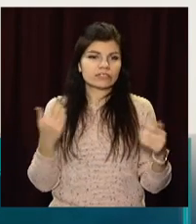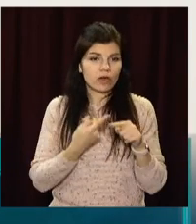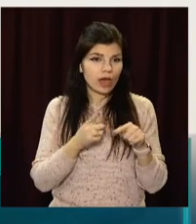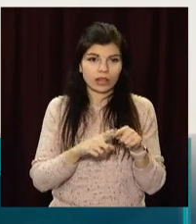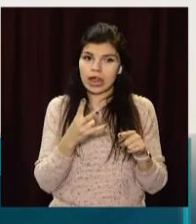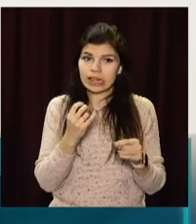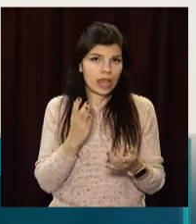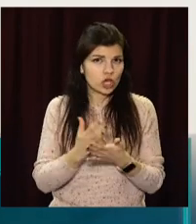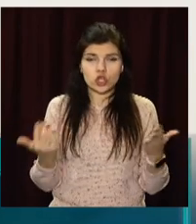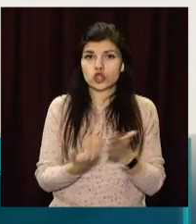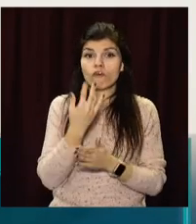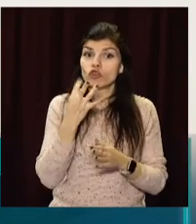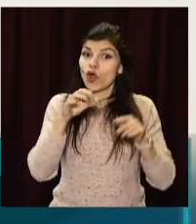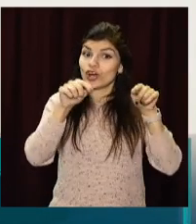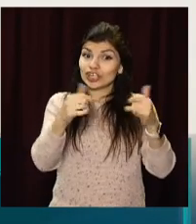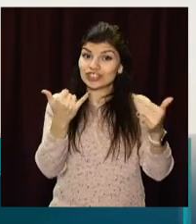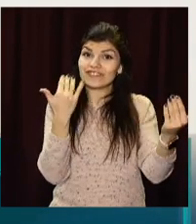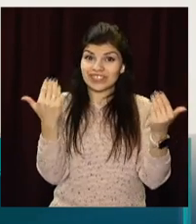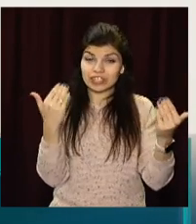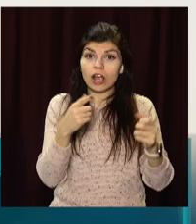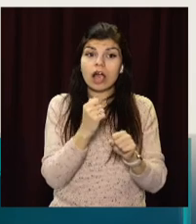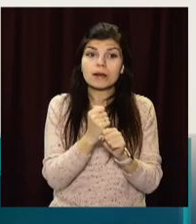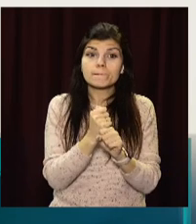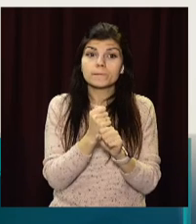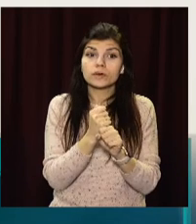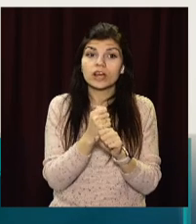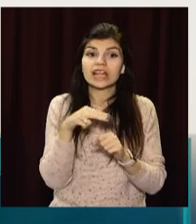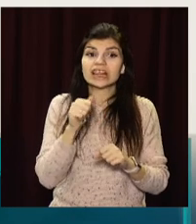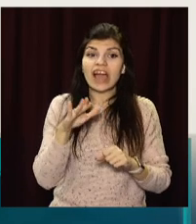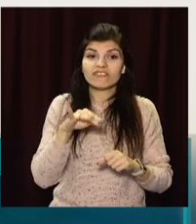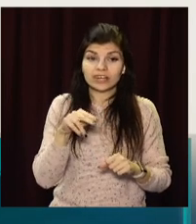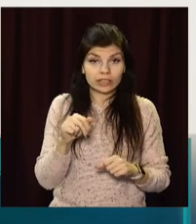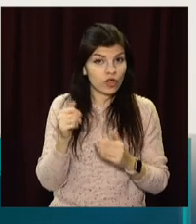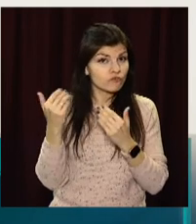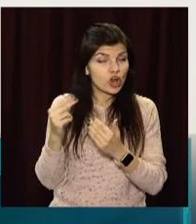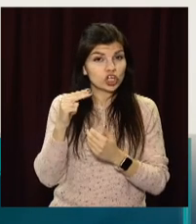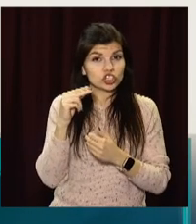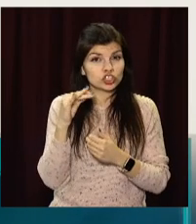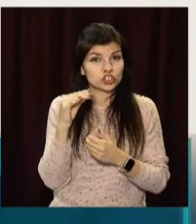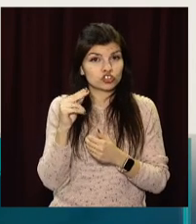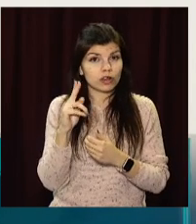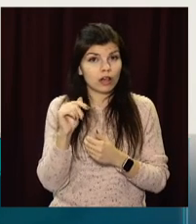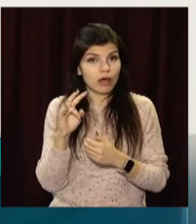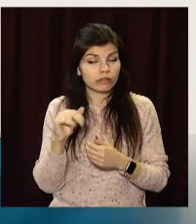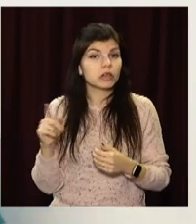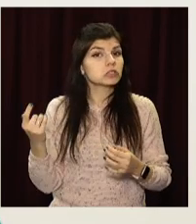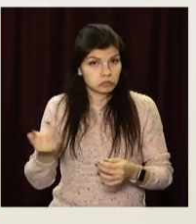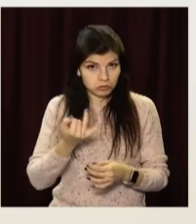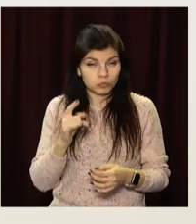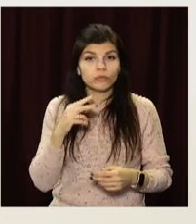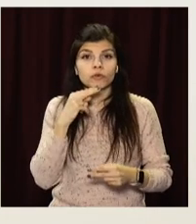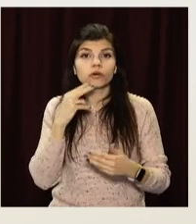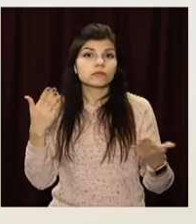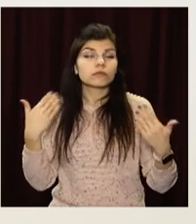але в контексті цієї виставки і робіт Давида Чичкана вона є досить цікавою, адже він привертає увагу